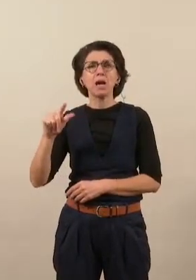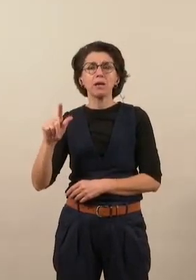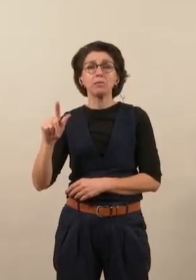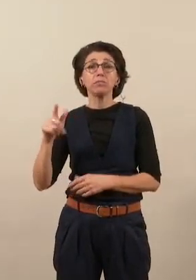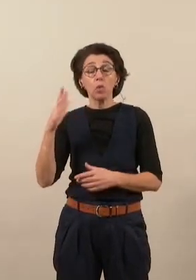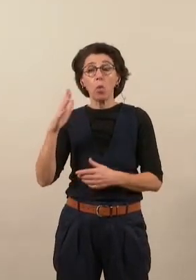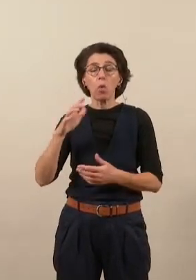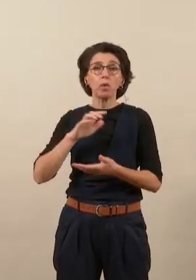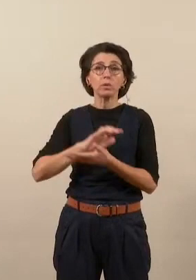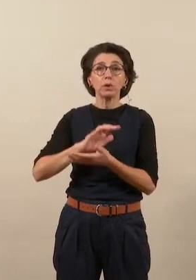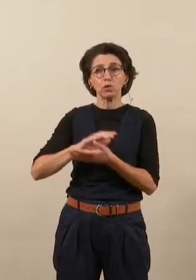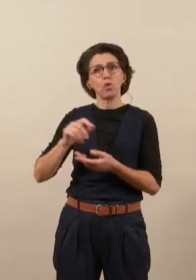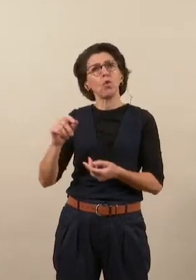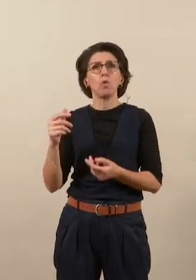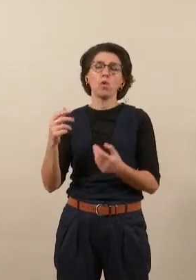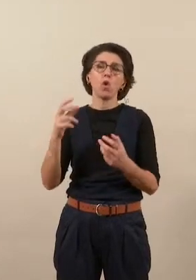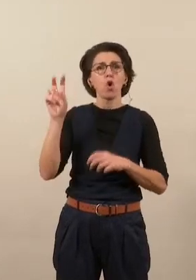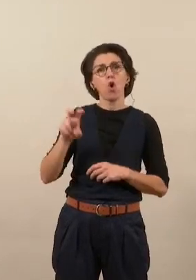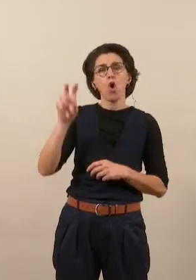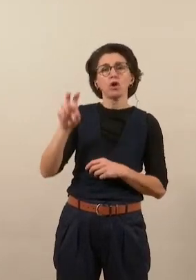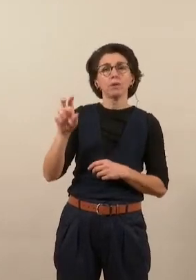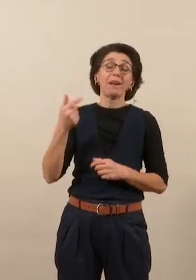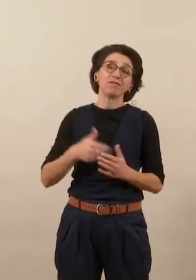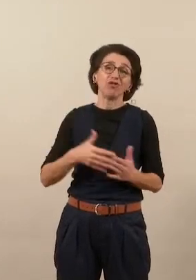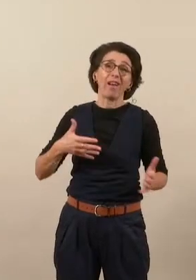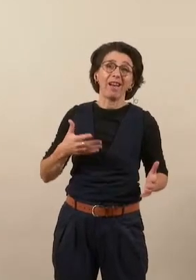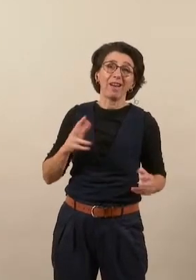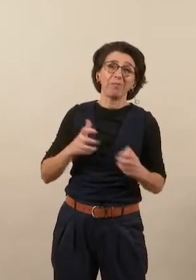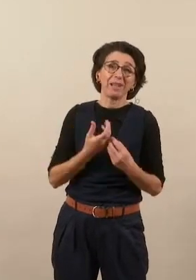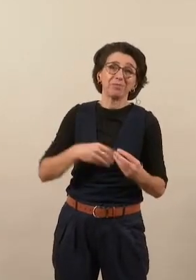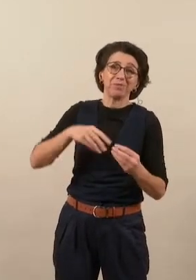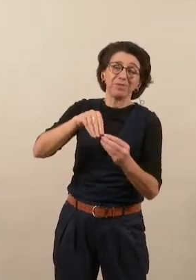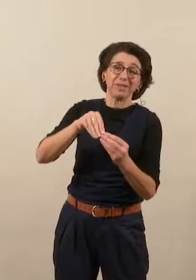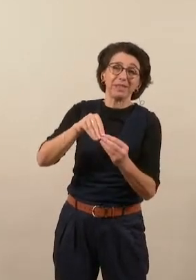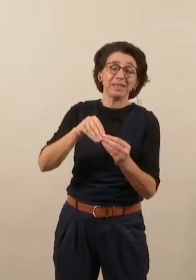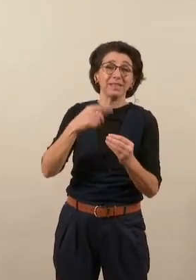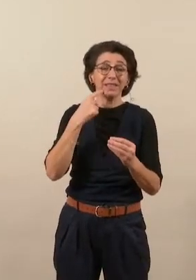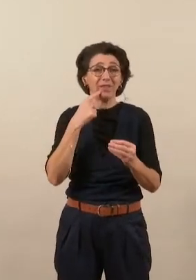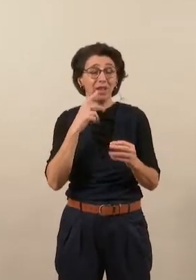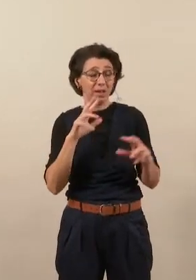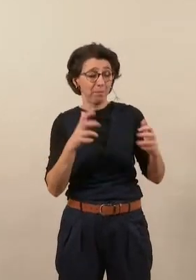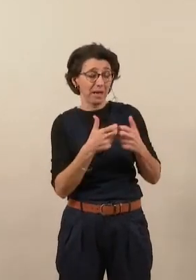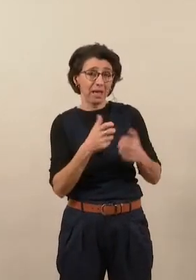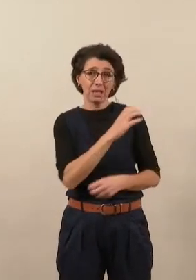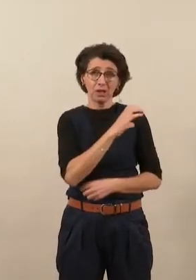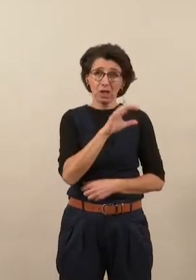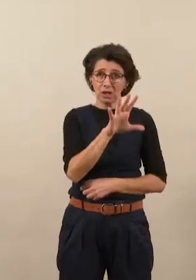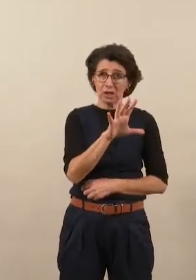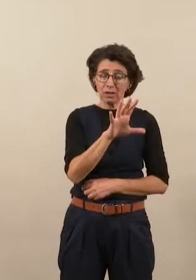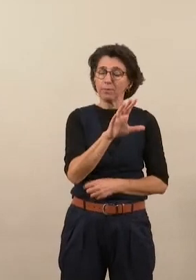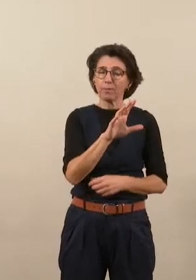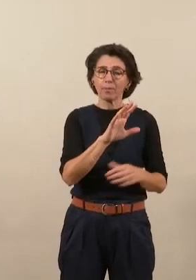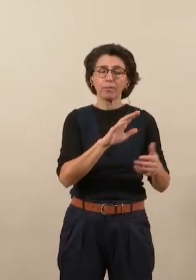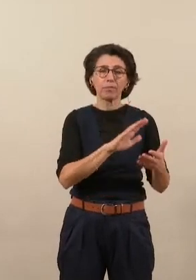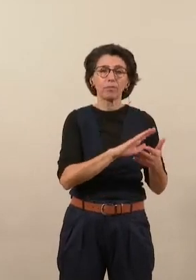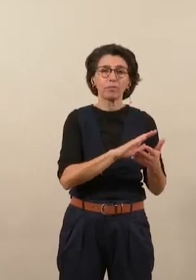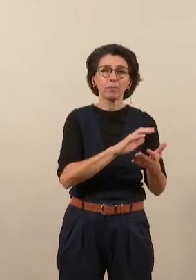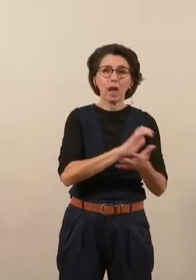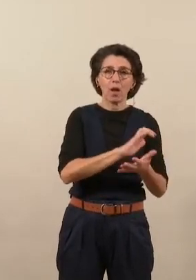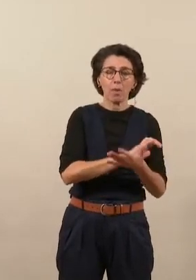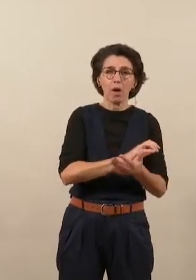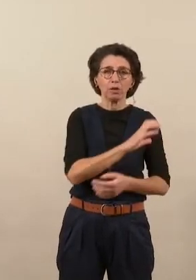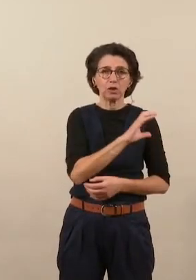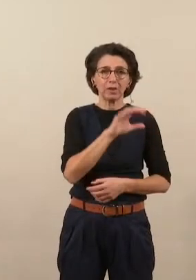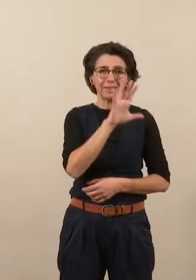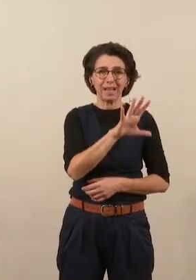mais aussi plus onéreuse, et du coup, vous passez de 105 000 à 25 000 exemplaires. Il ne sera donc